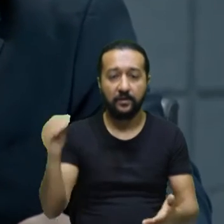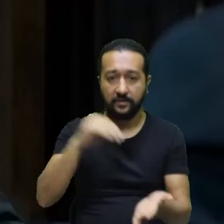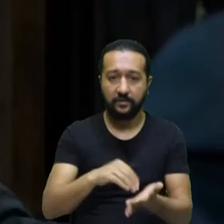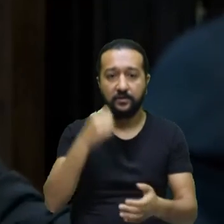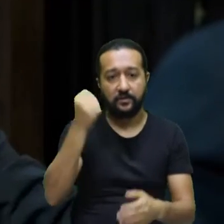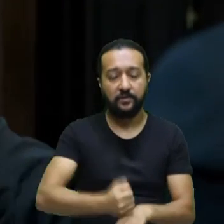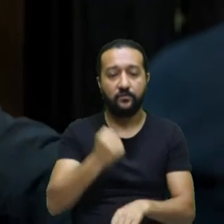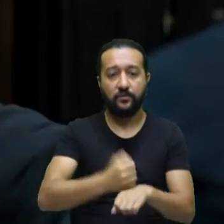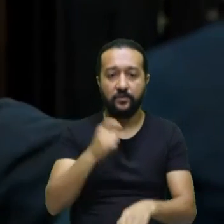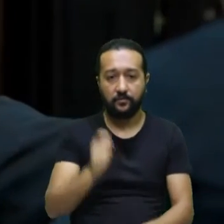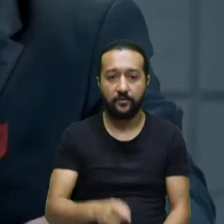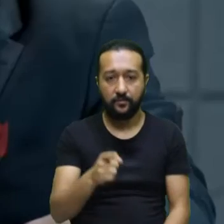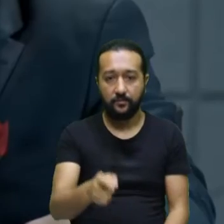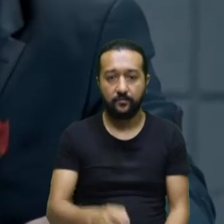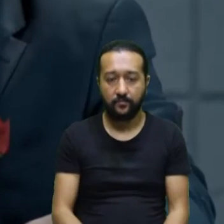üzerine, zıplayacağım.